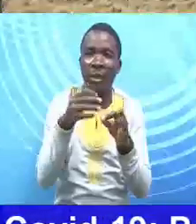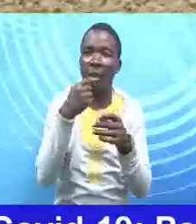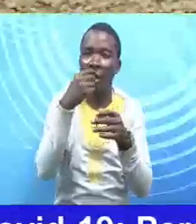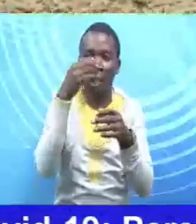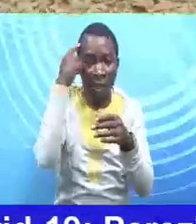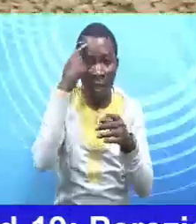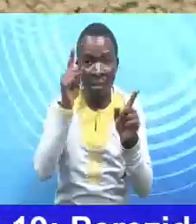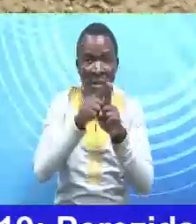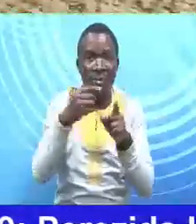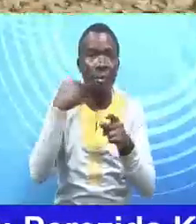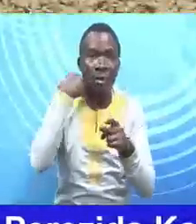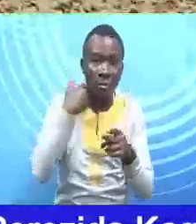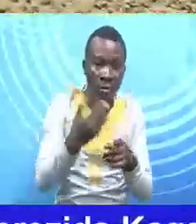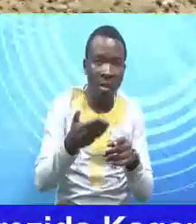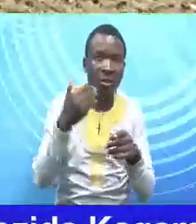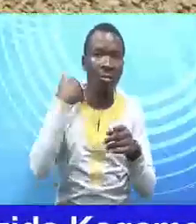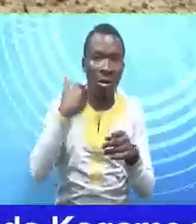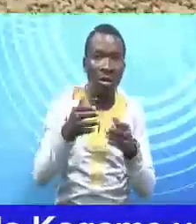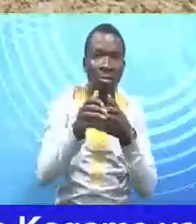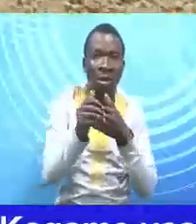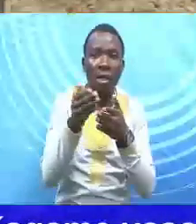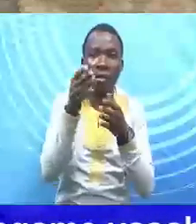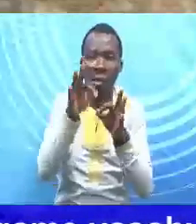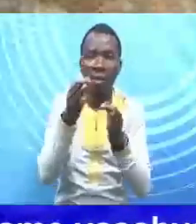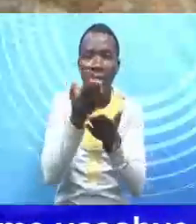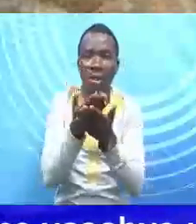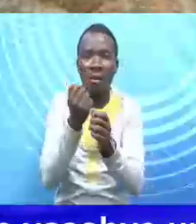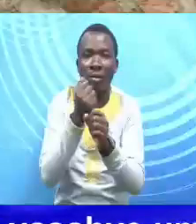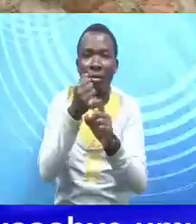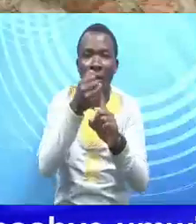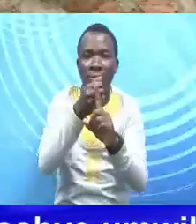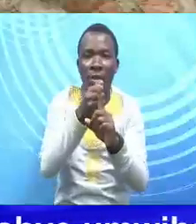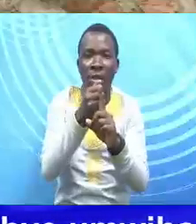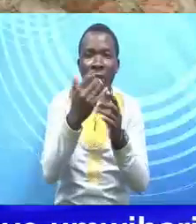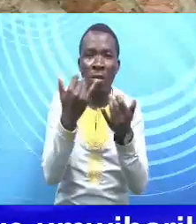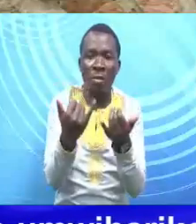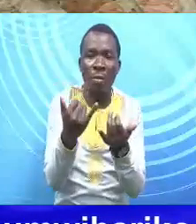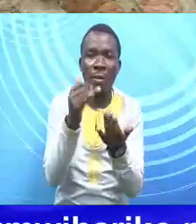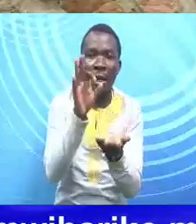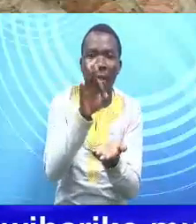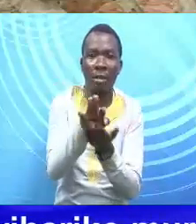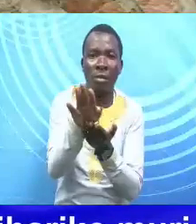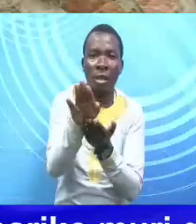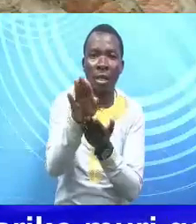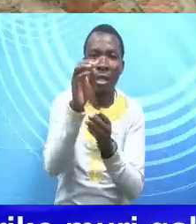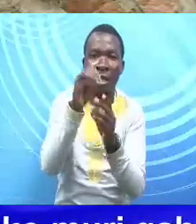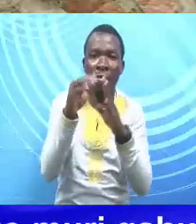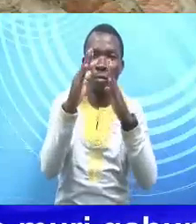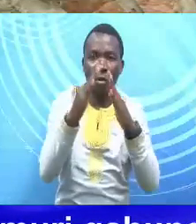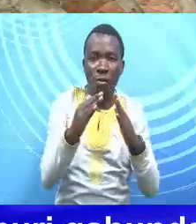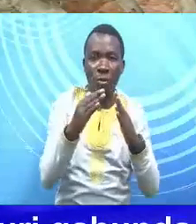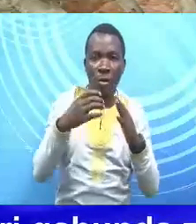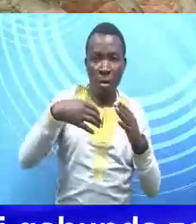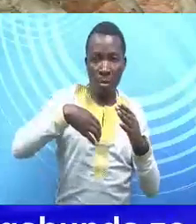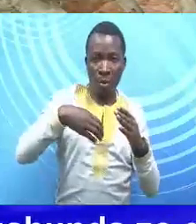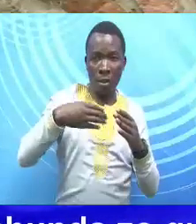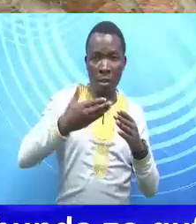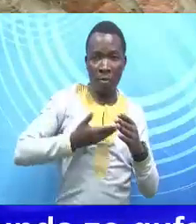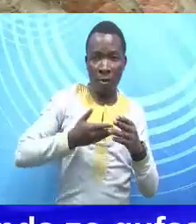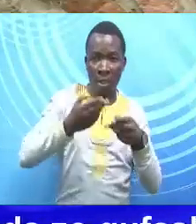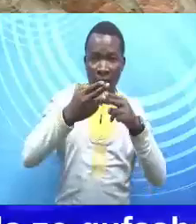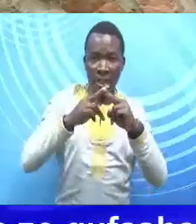ari nacyo ahera atabaza ko yakabaye akorerwa ubuvugizi. Muri iyi minsi bansohoye mu nzu nyir'inzu nayo imudeni ry'ukwezi kumwe